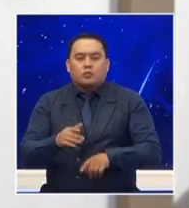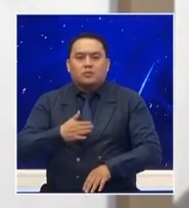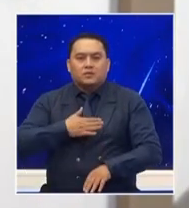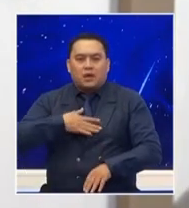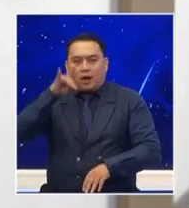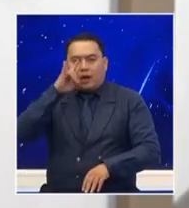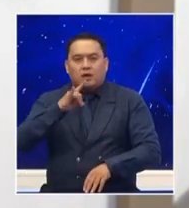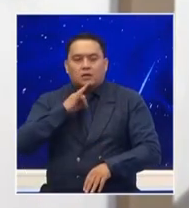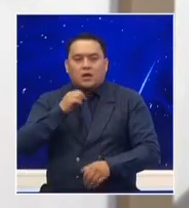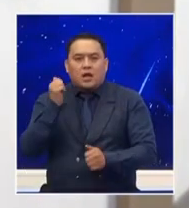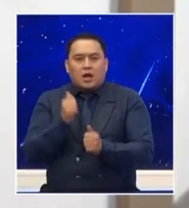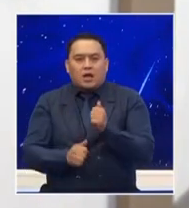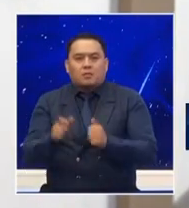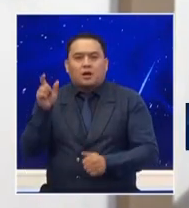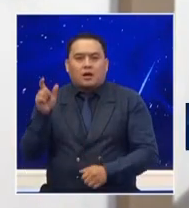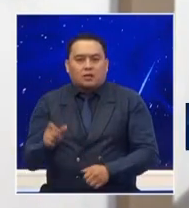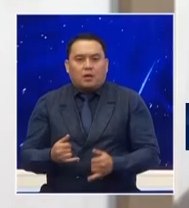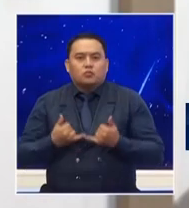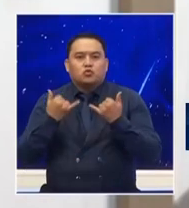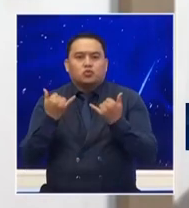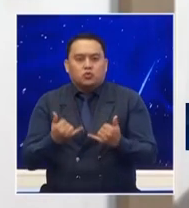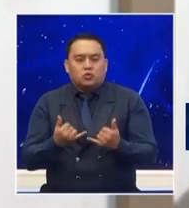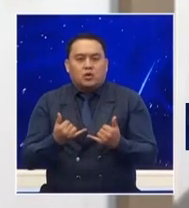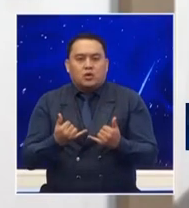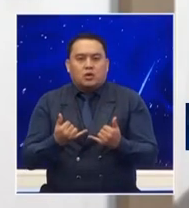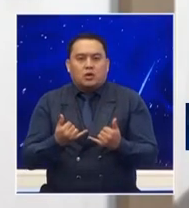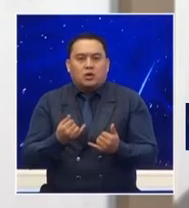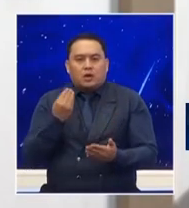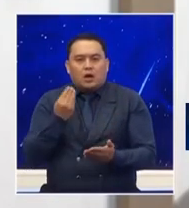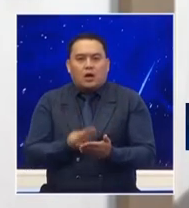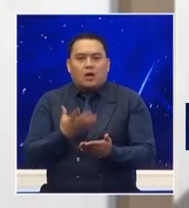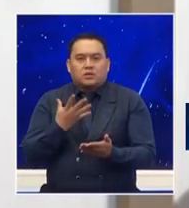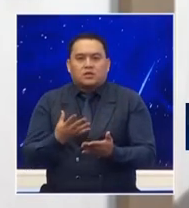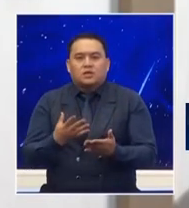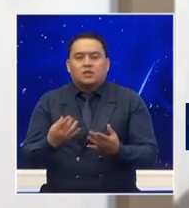біздің Қазақстанның әрбір азаматы үшін өте қасиетті мереке.